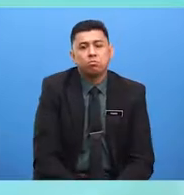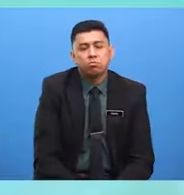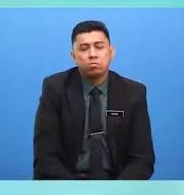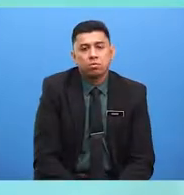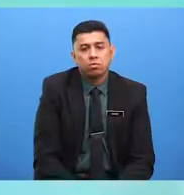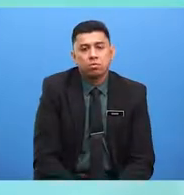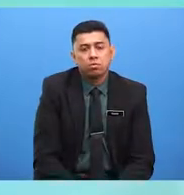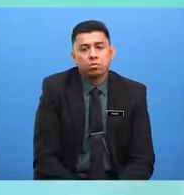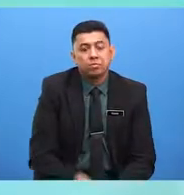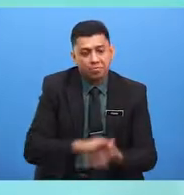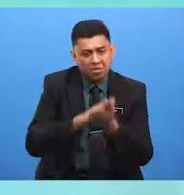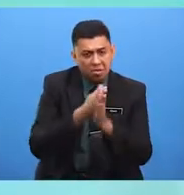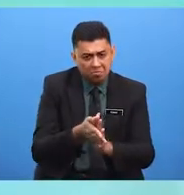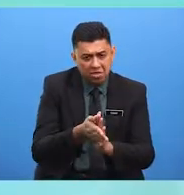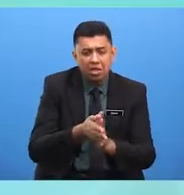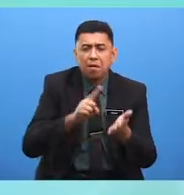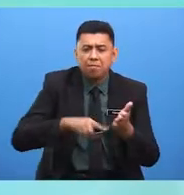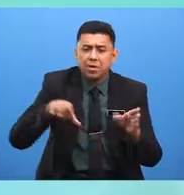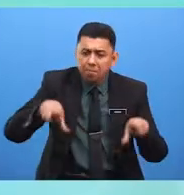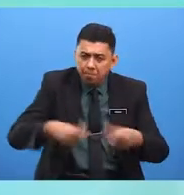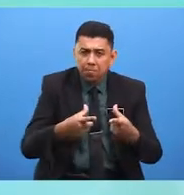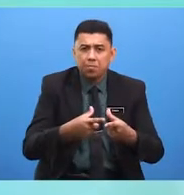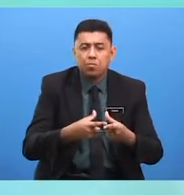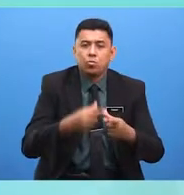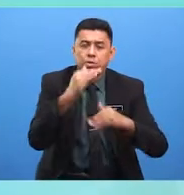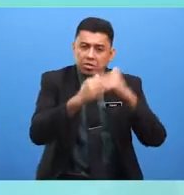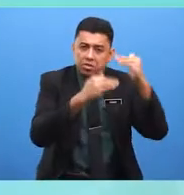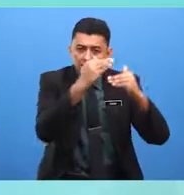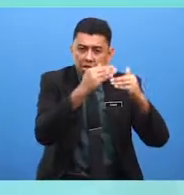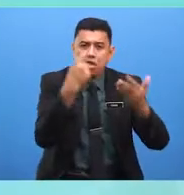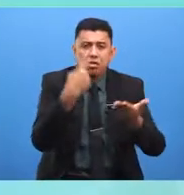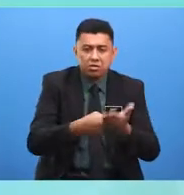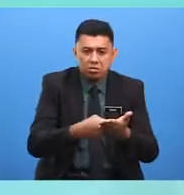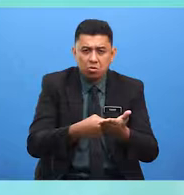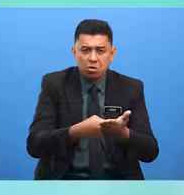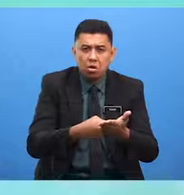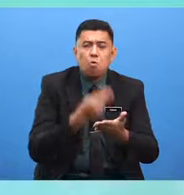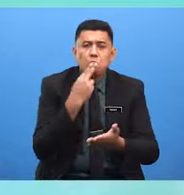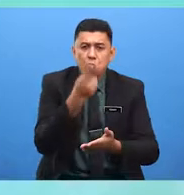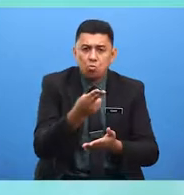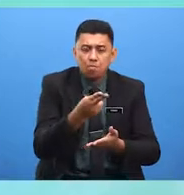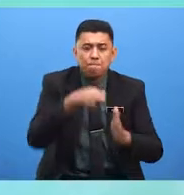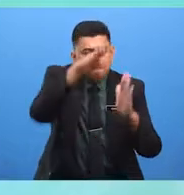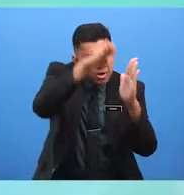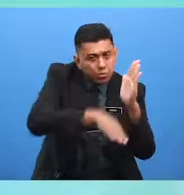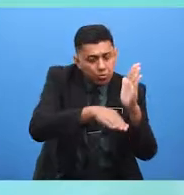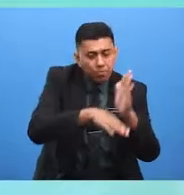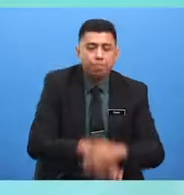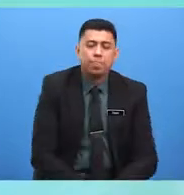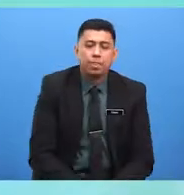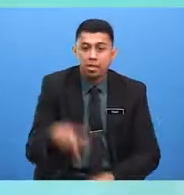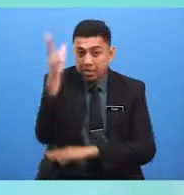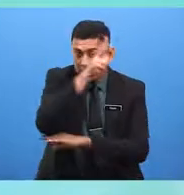Hai susulan daripada apel yang berlaku tadi tingkat harga umum juga akan menurun dan dengan ini kerajaan